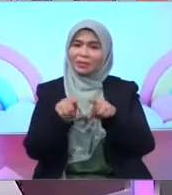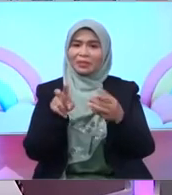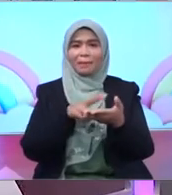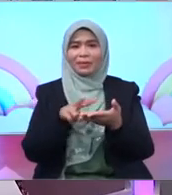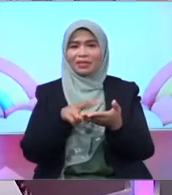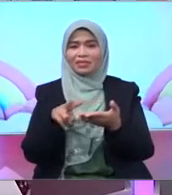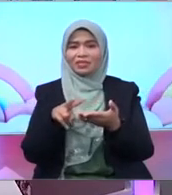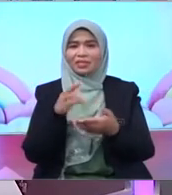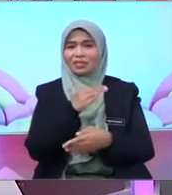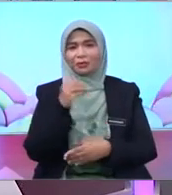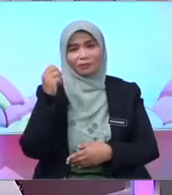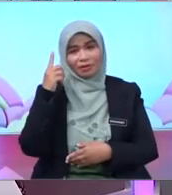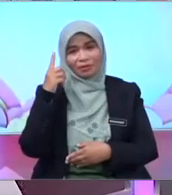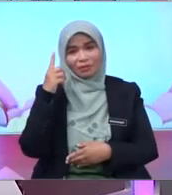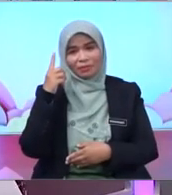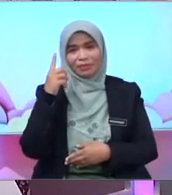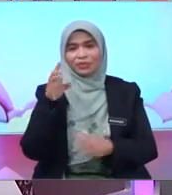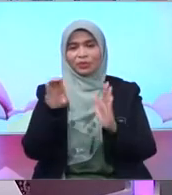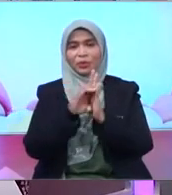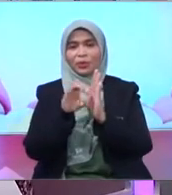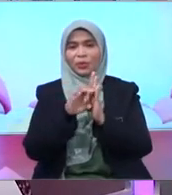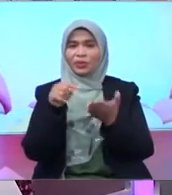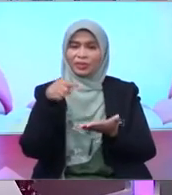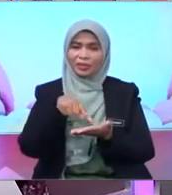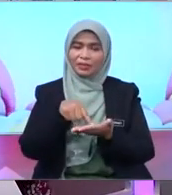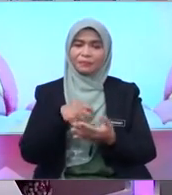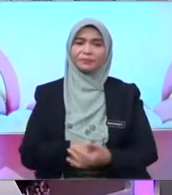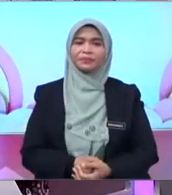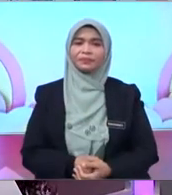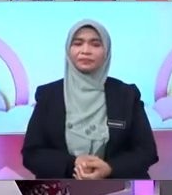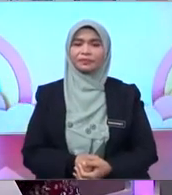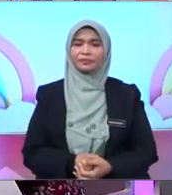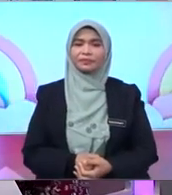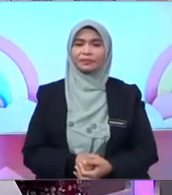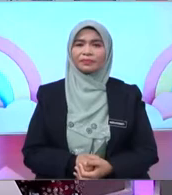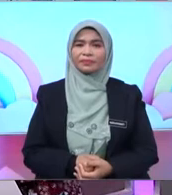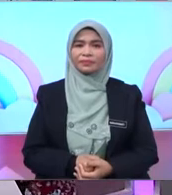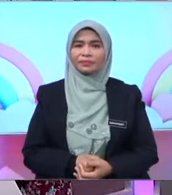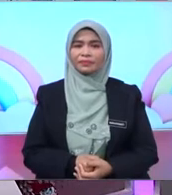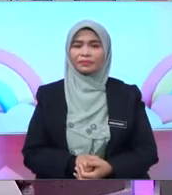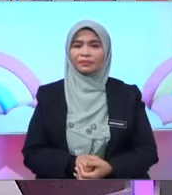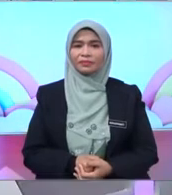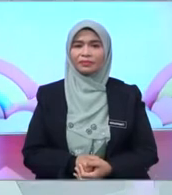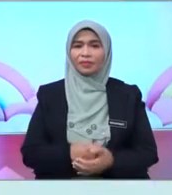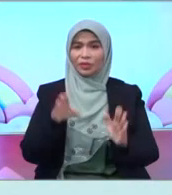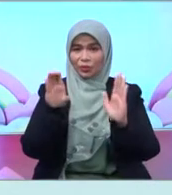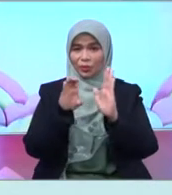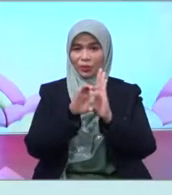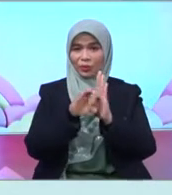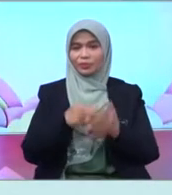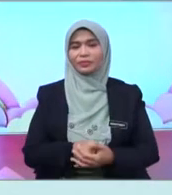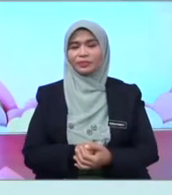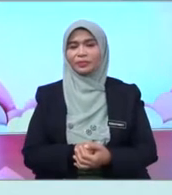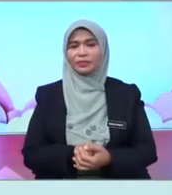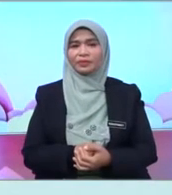dan faham kain contoh situasi yang ditayangkan Oke Mirage tengok contoh situasi